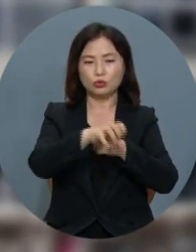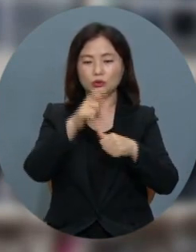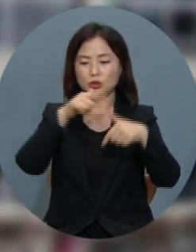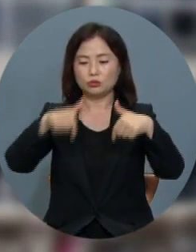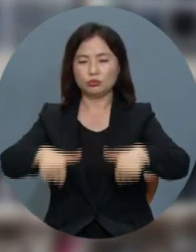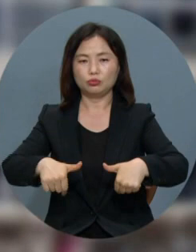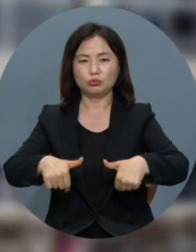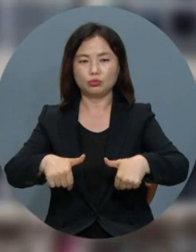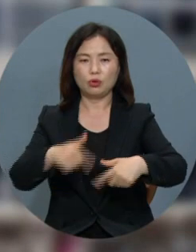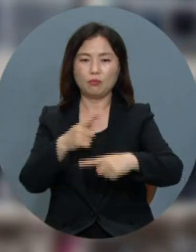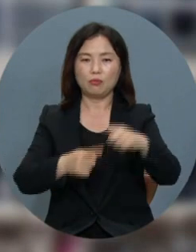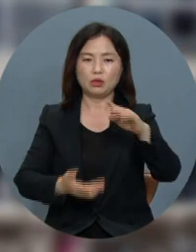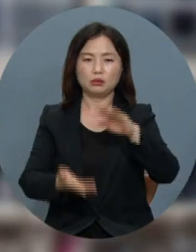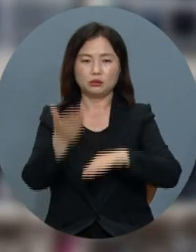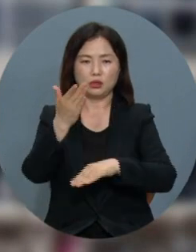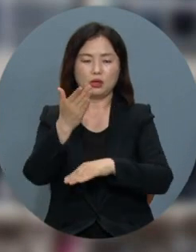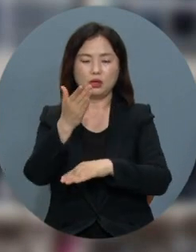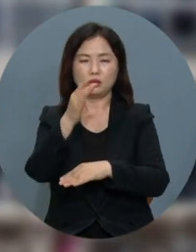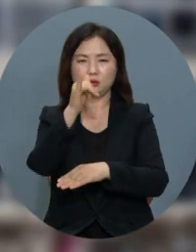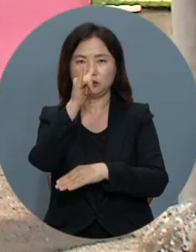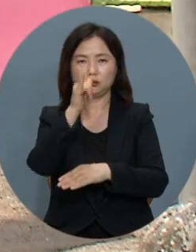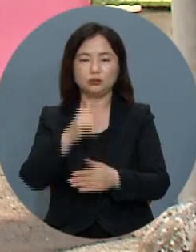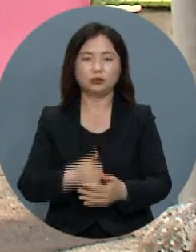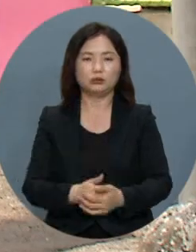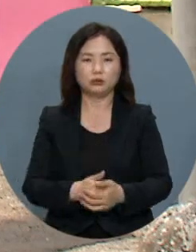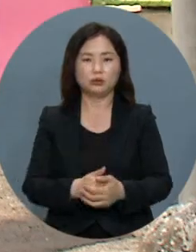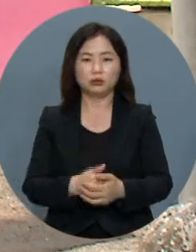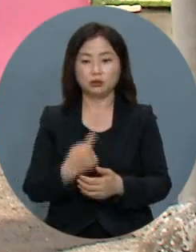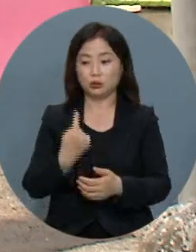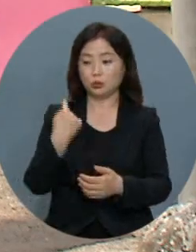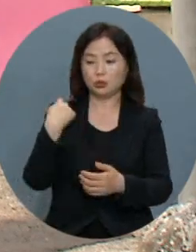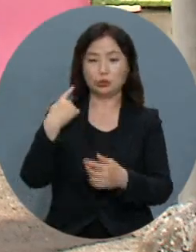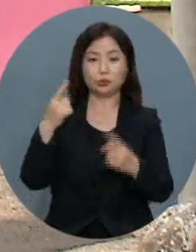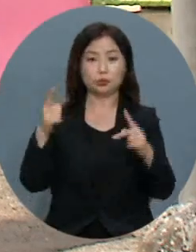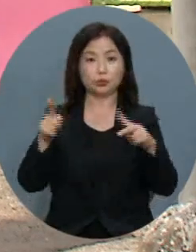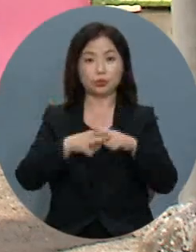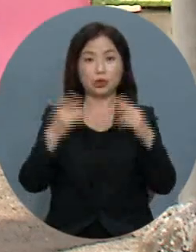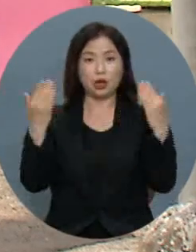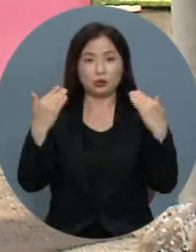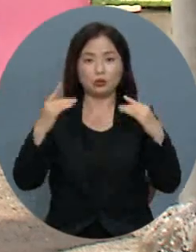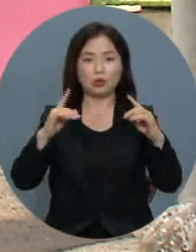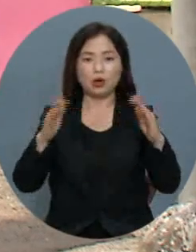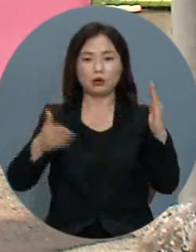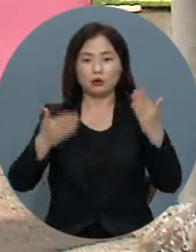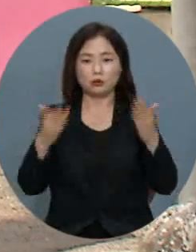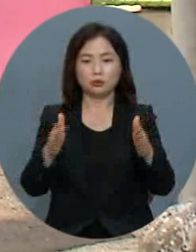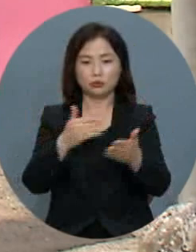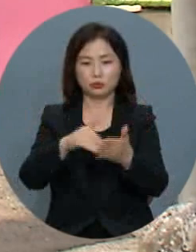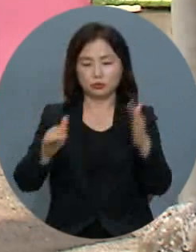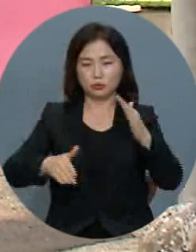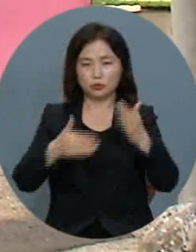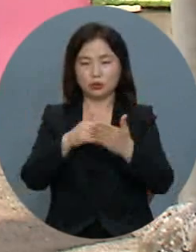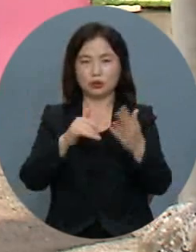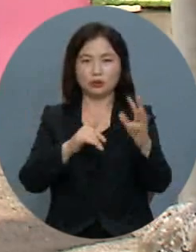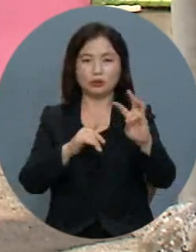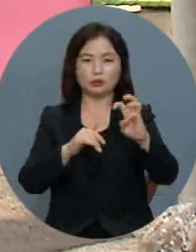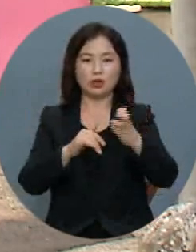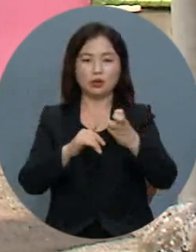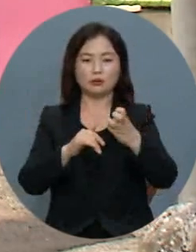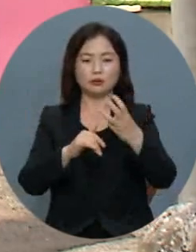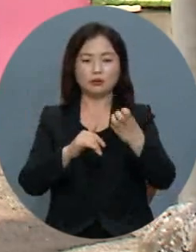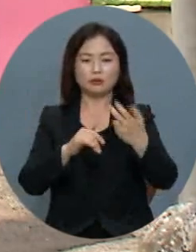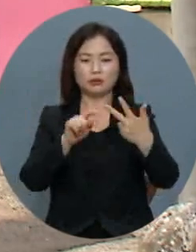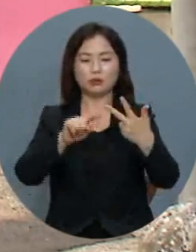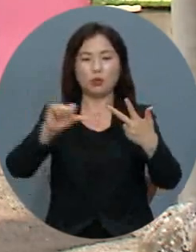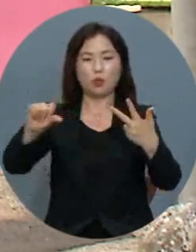달 속 우가 절반을 넘게 차지합니다 제 뒤로 보이는 초등학교 의 학급당 학생수는 37.5